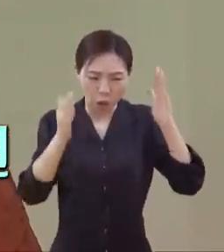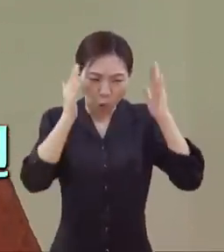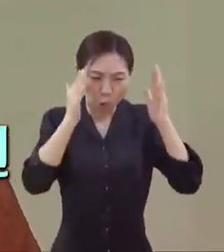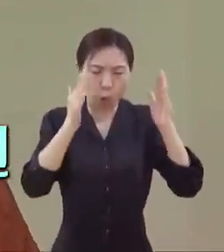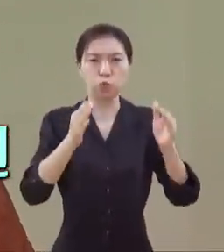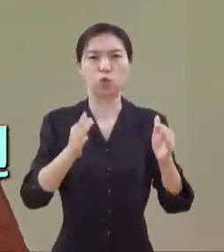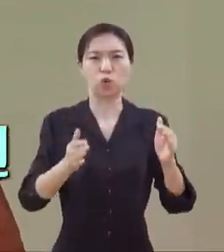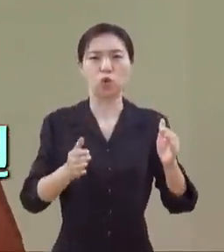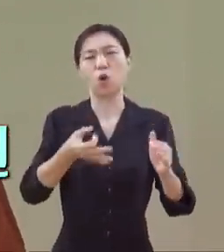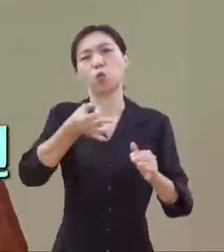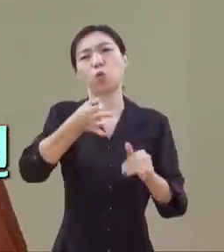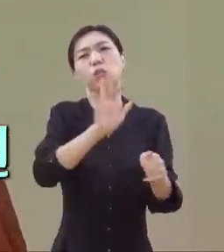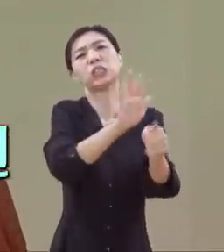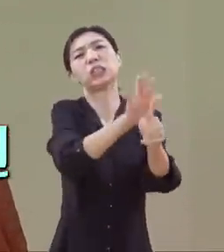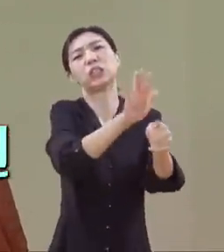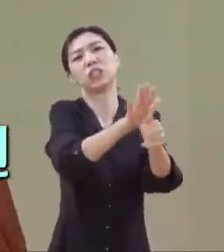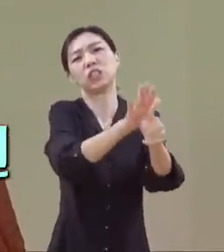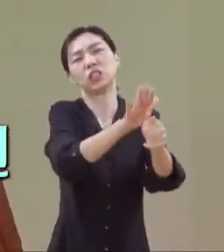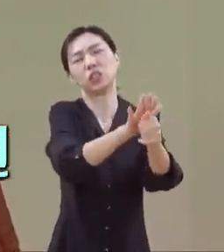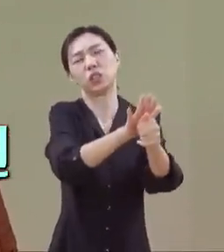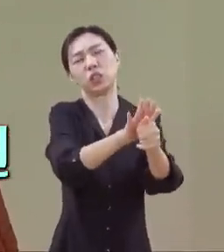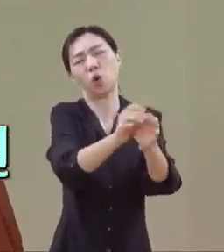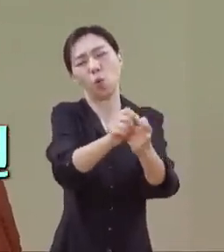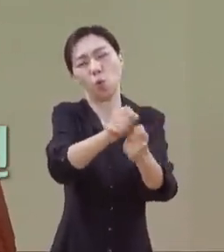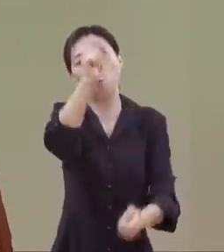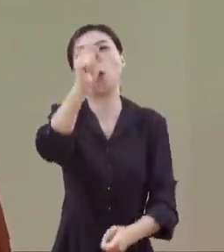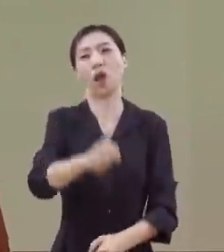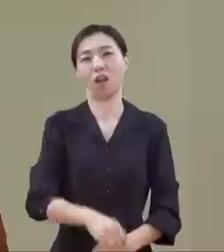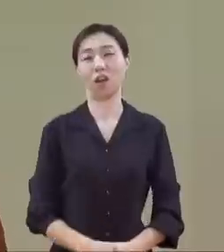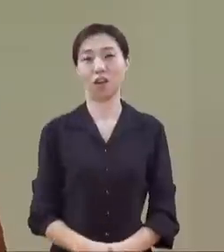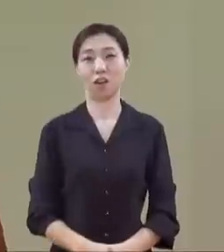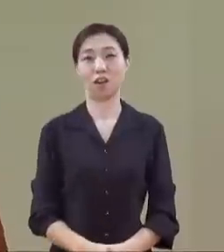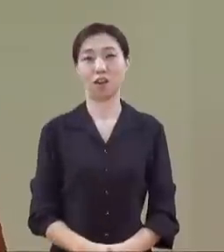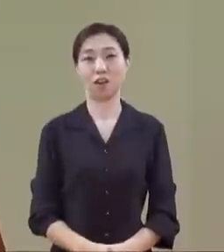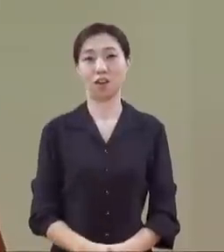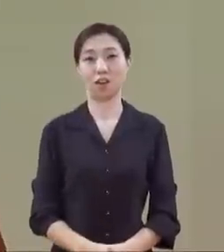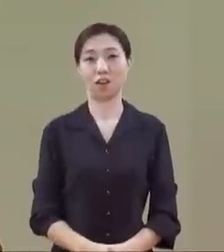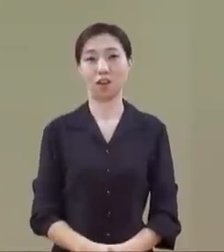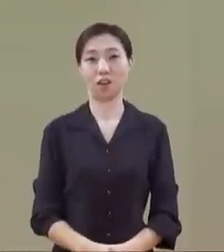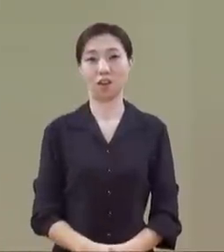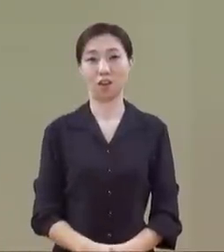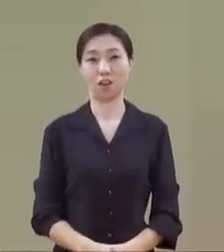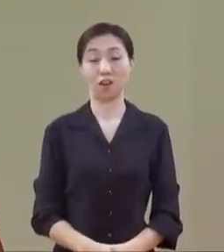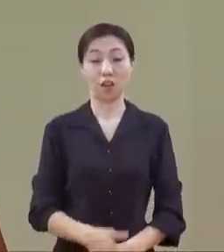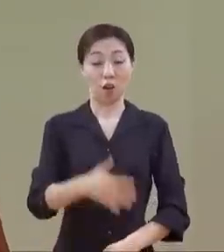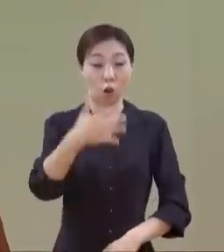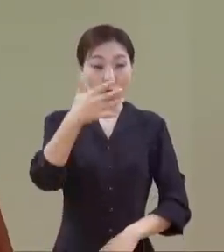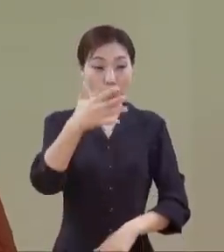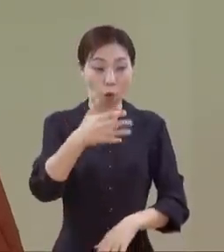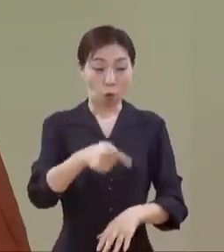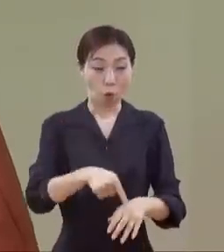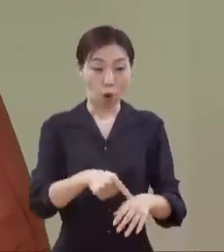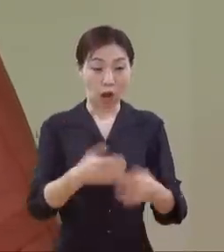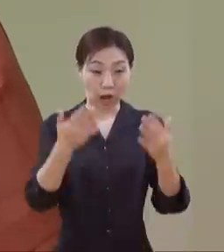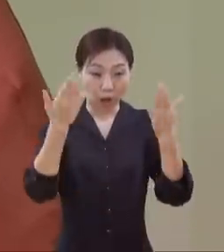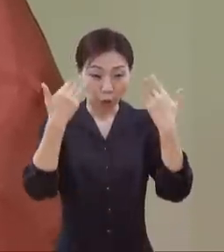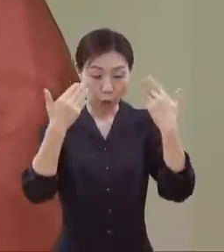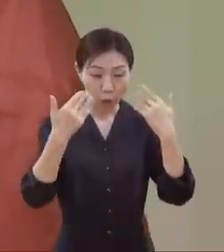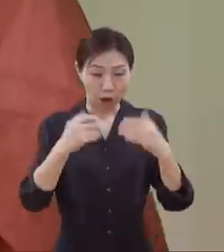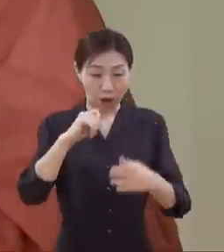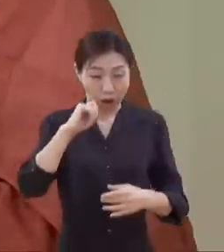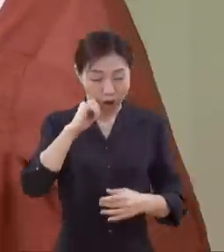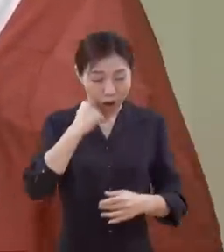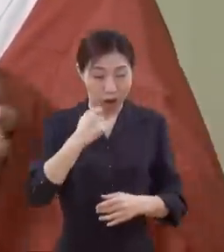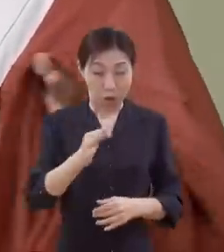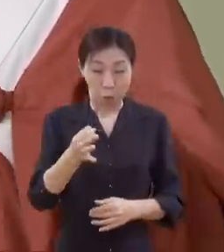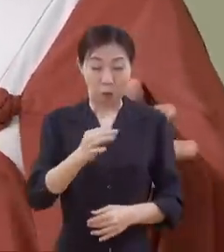수많은 학생들한테 오랫동안 학비를 지원해서 졸업시킨 그렇게 학비를 지원해서 졸업시킨 학생